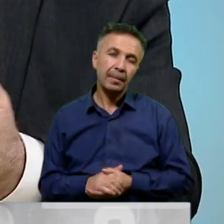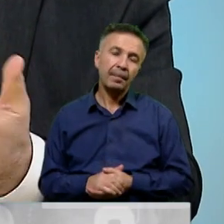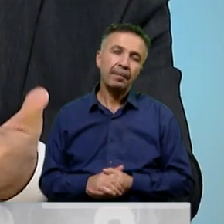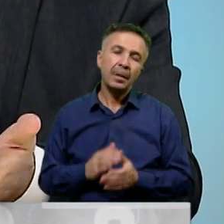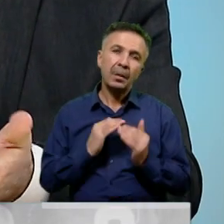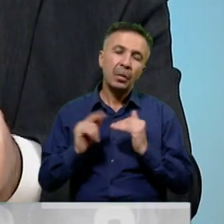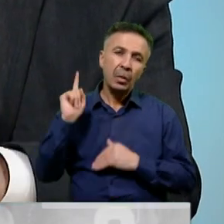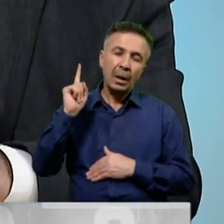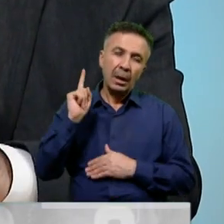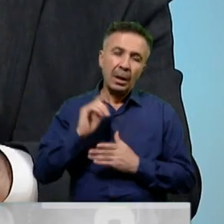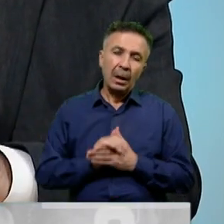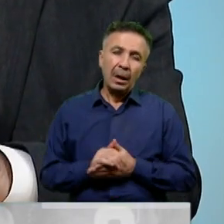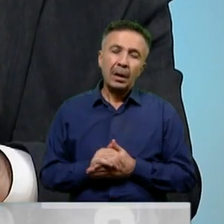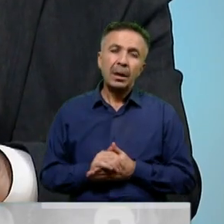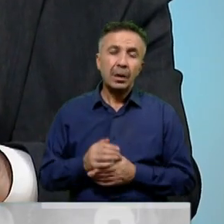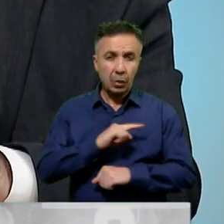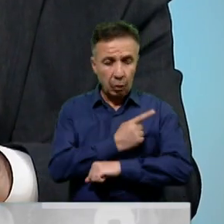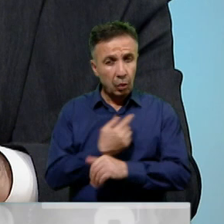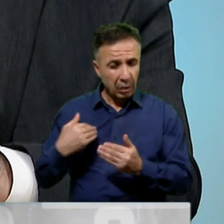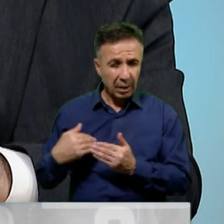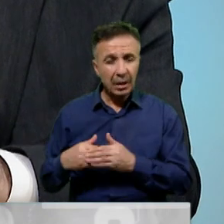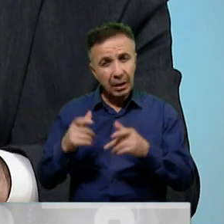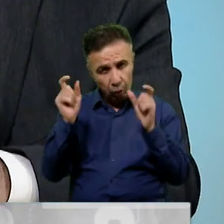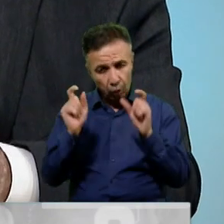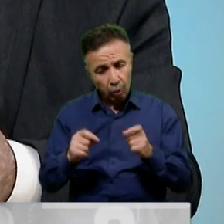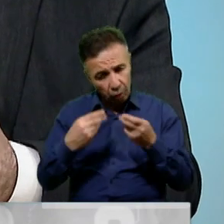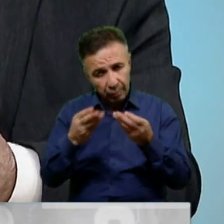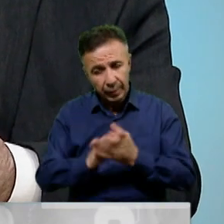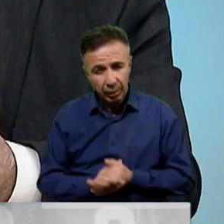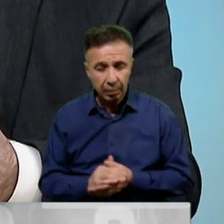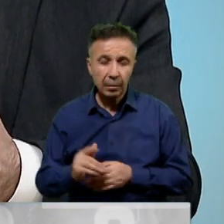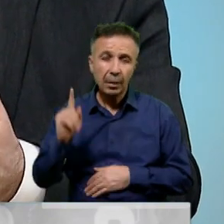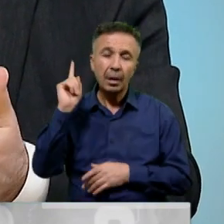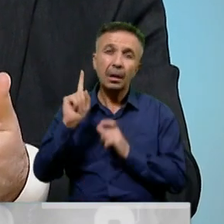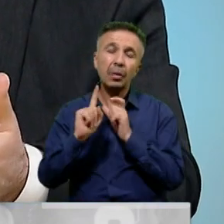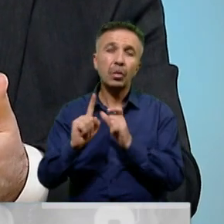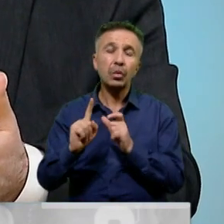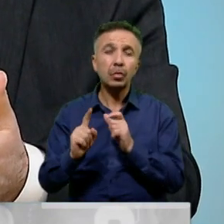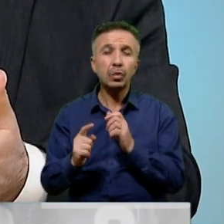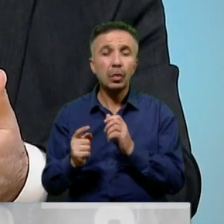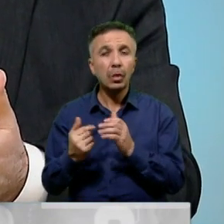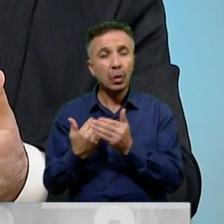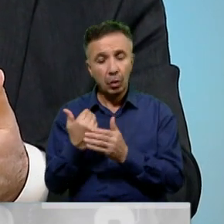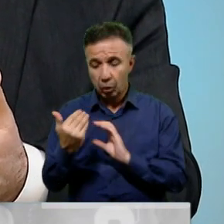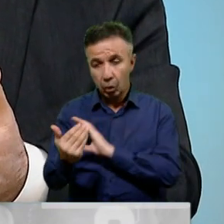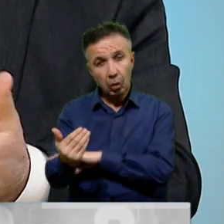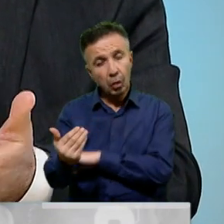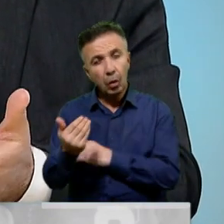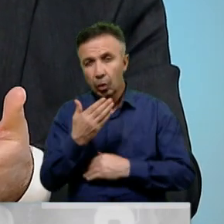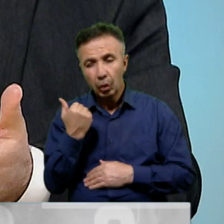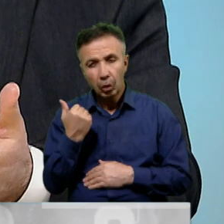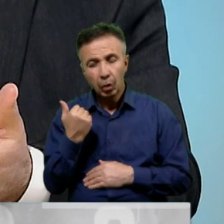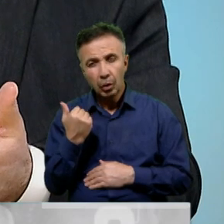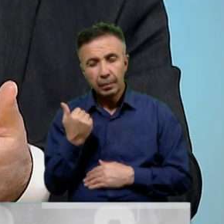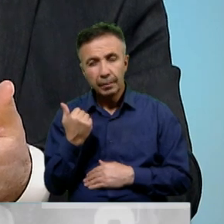oranda yükümlülük veriyor. Diyeyim Allah korusun kolunuz yok. Kolu